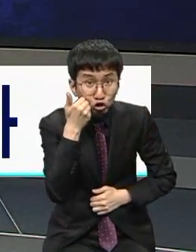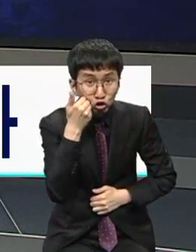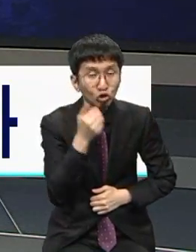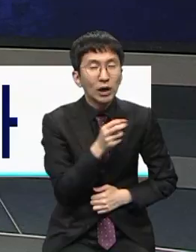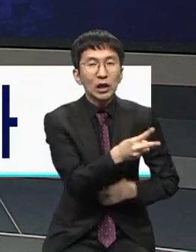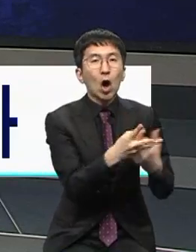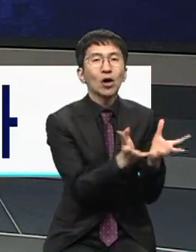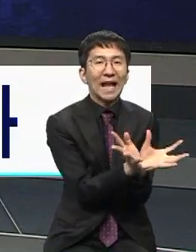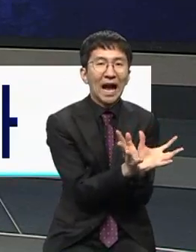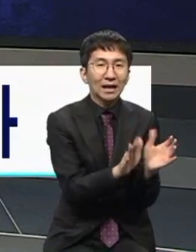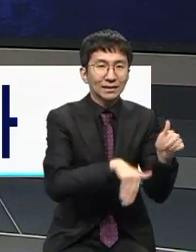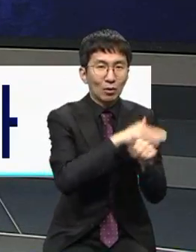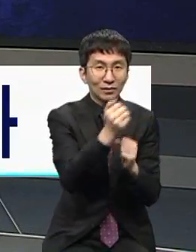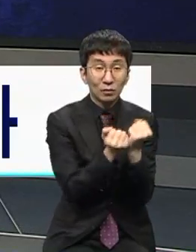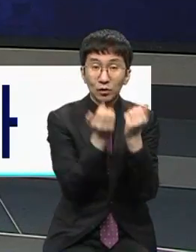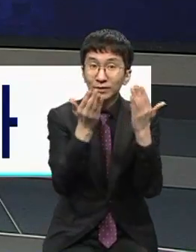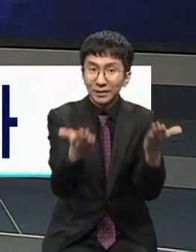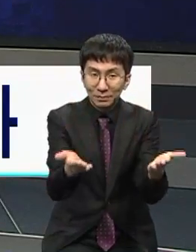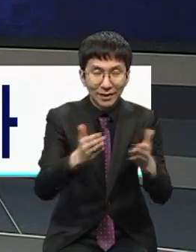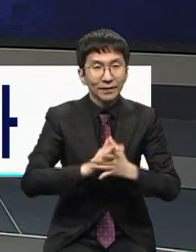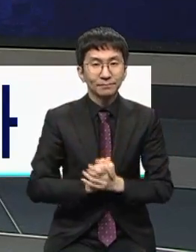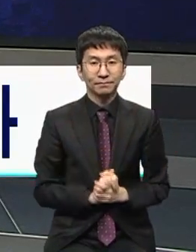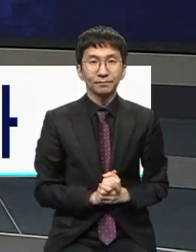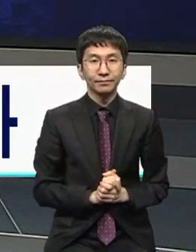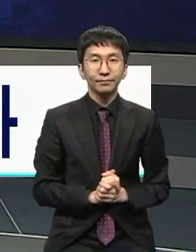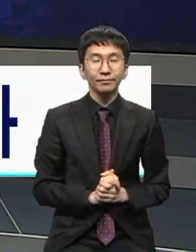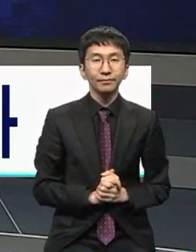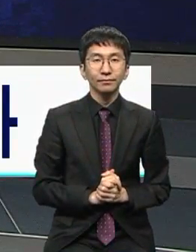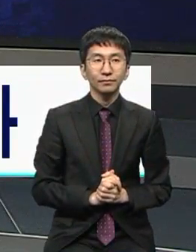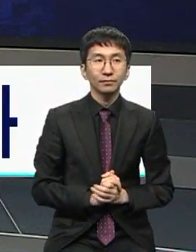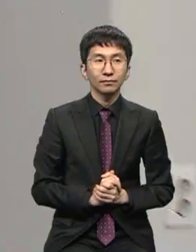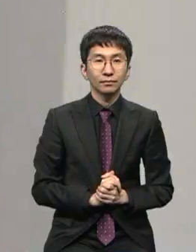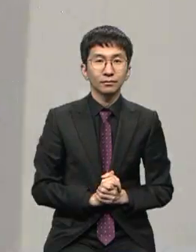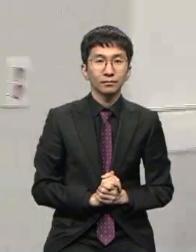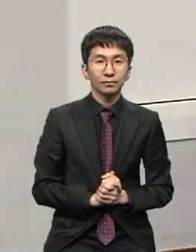여권 소식부터 전해드리겠습니다. 강민우 기자.